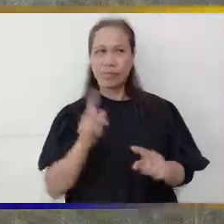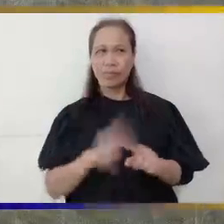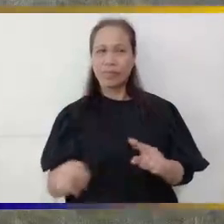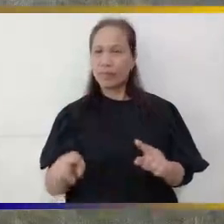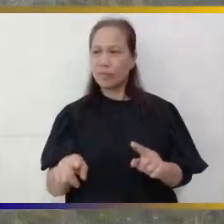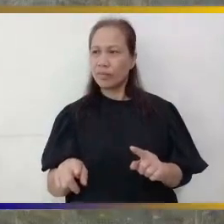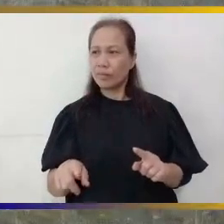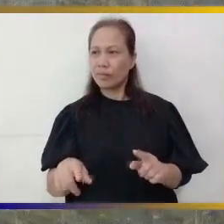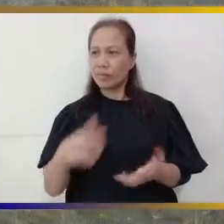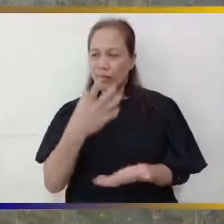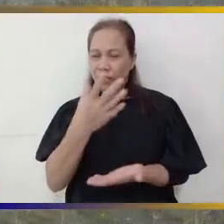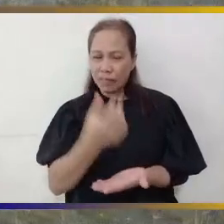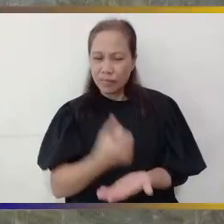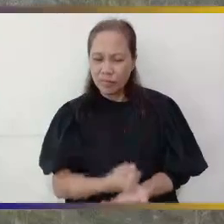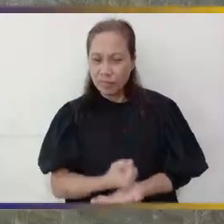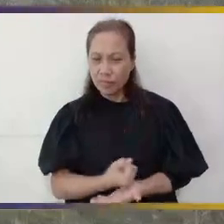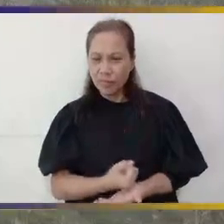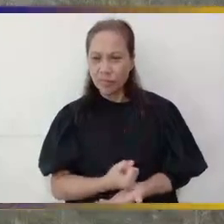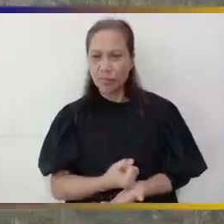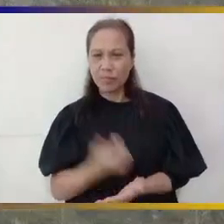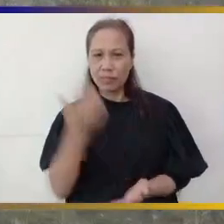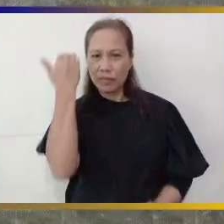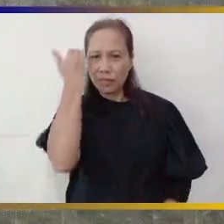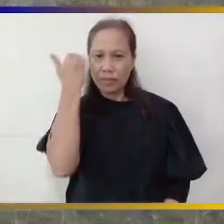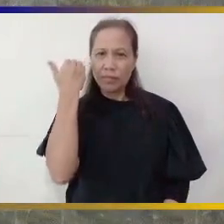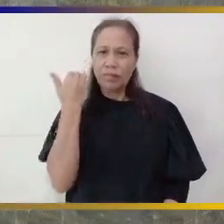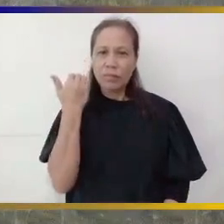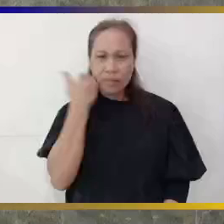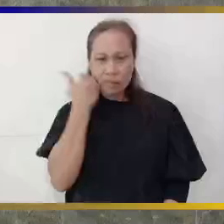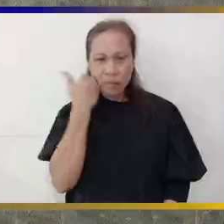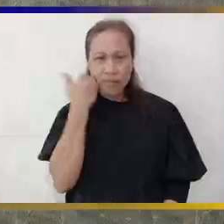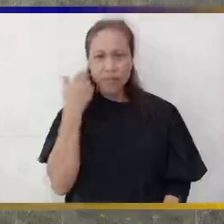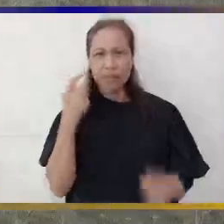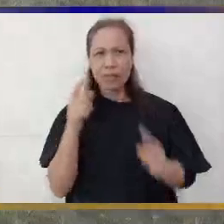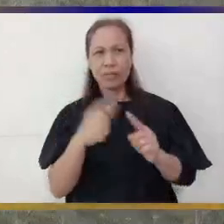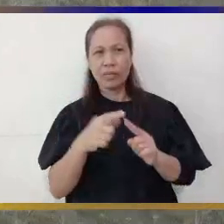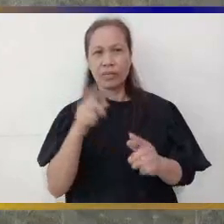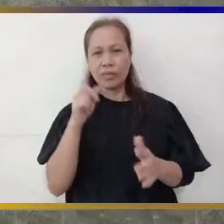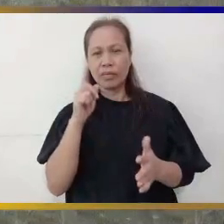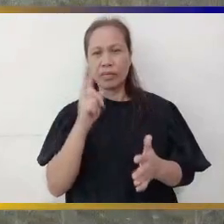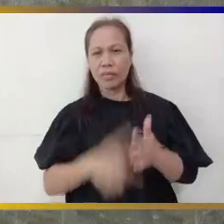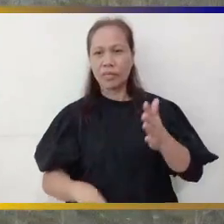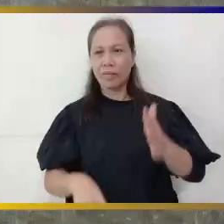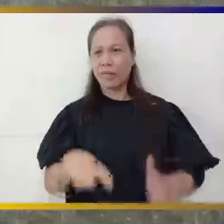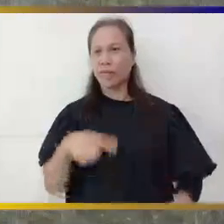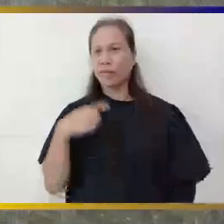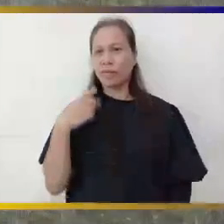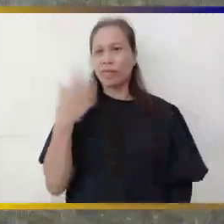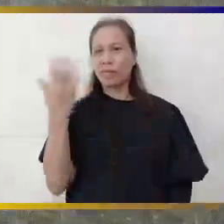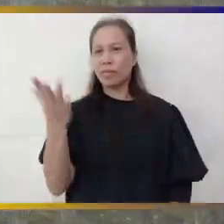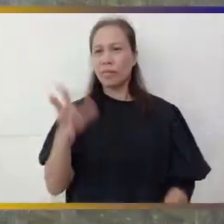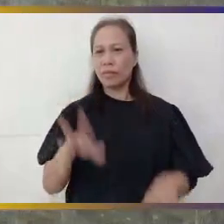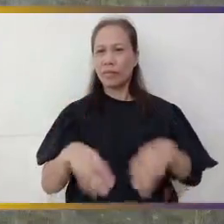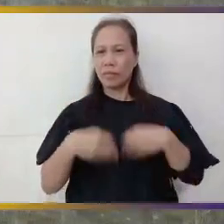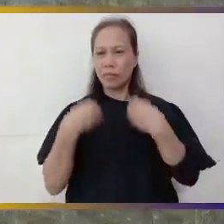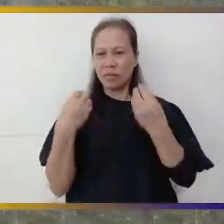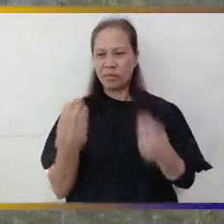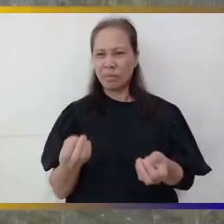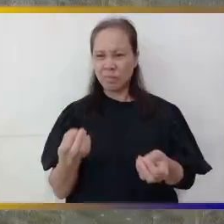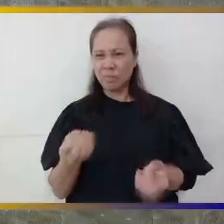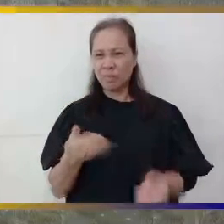sweldo niyo kulang pa sa kapritso ninyo kulang pa sa kalayawan